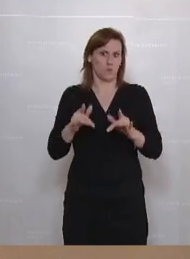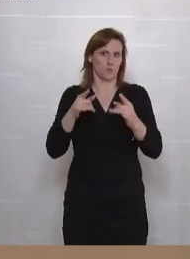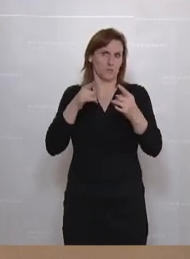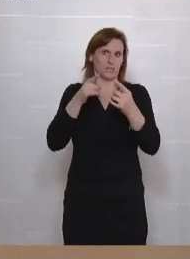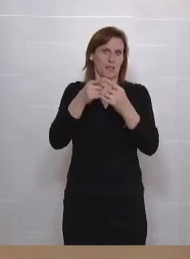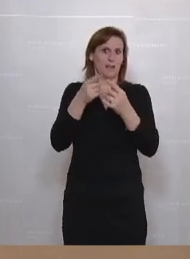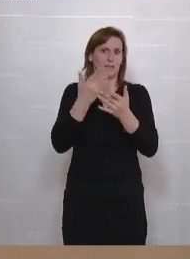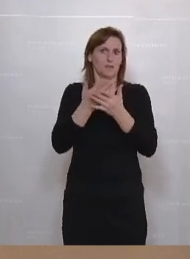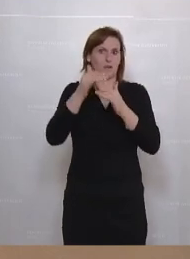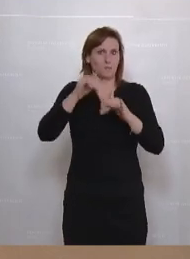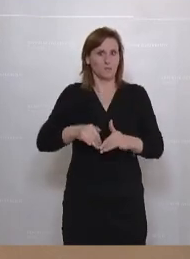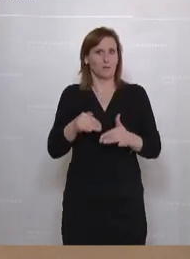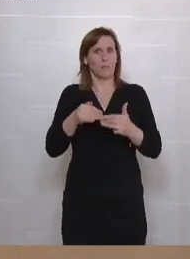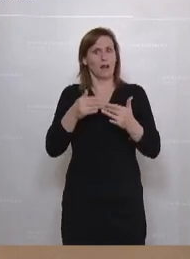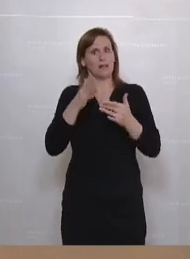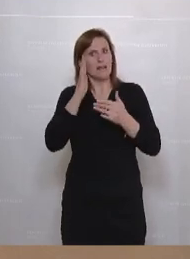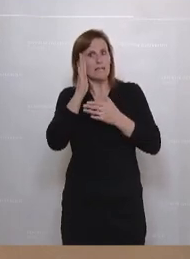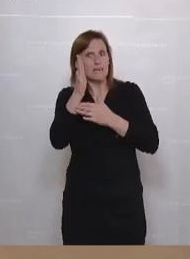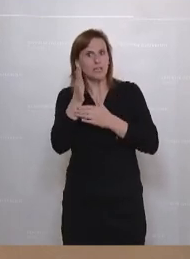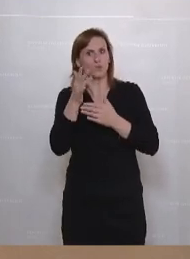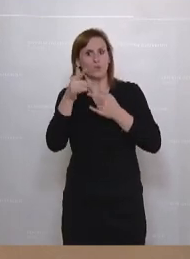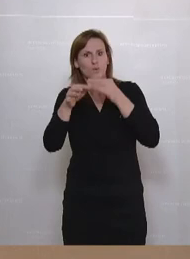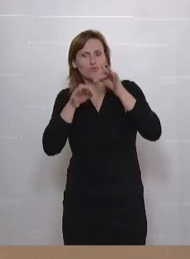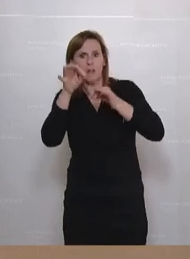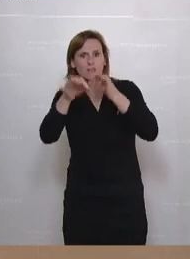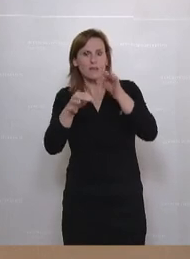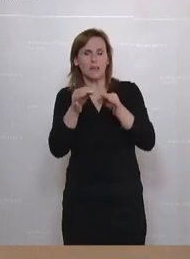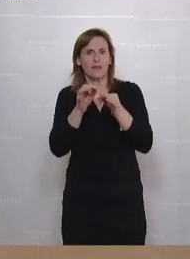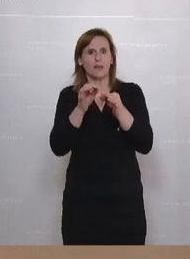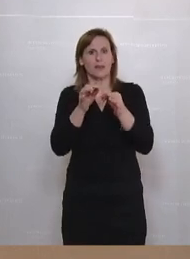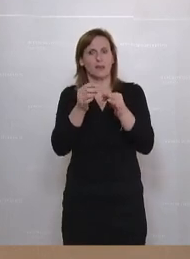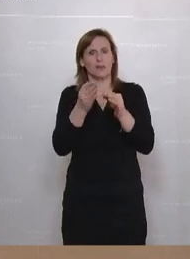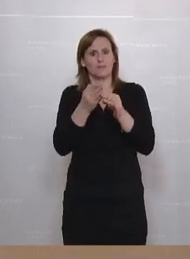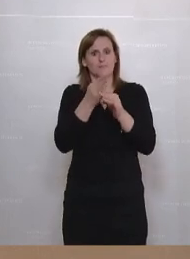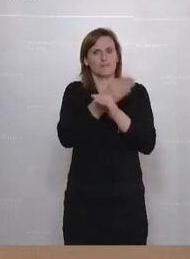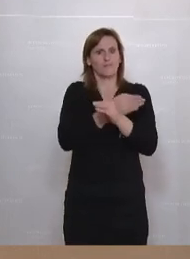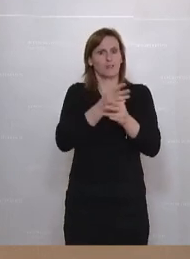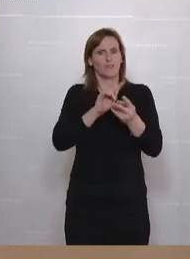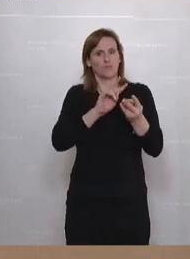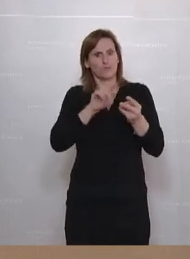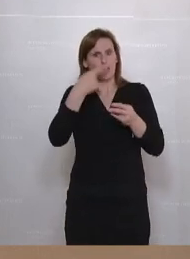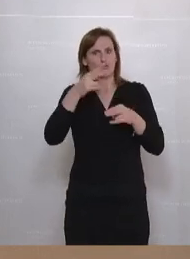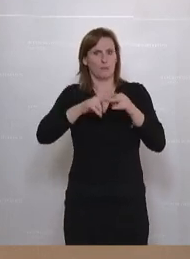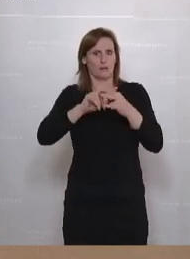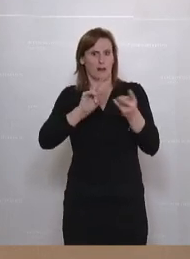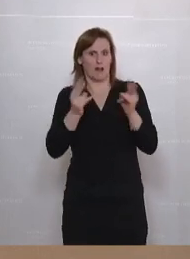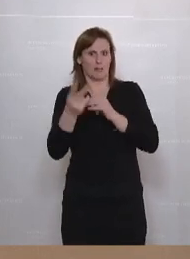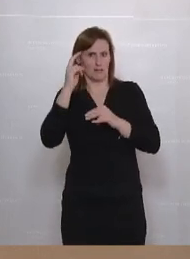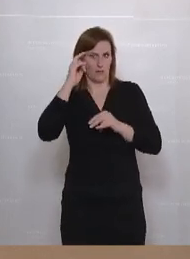ich mal sagen, das muss einmal die Stoßrichtung sein, bevor wir uns Alternativen überlegen, die ja per se noch keine demokratische Legitimation